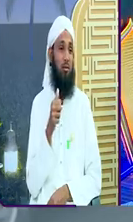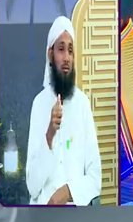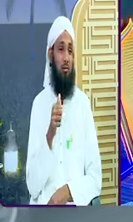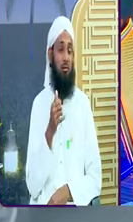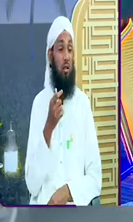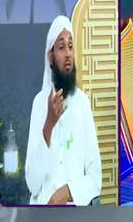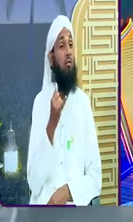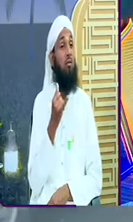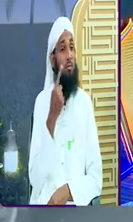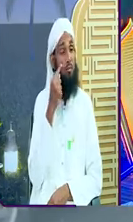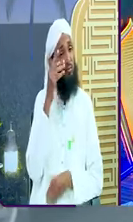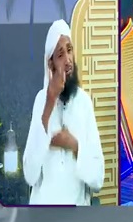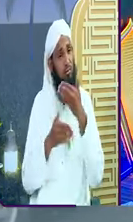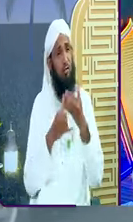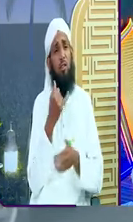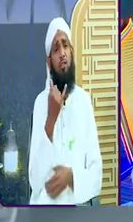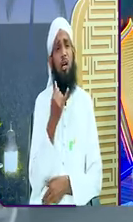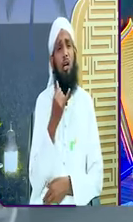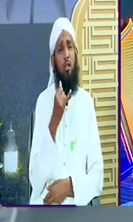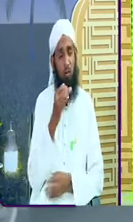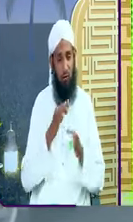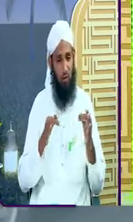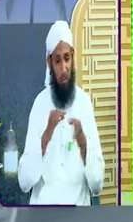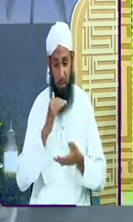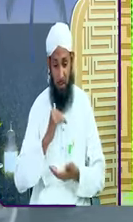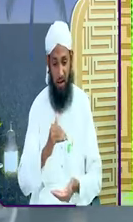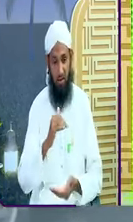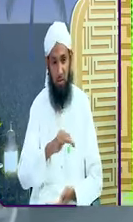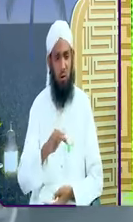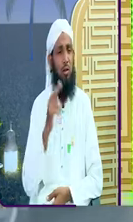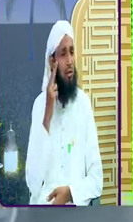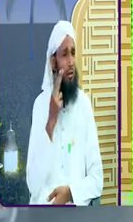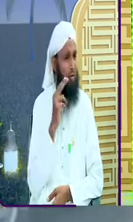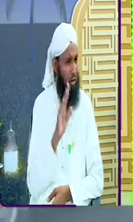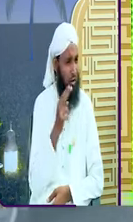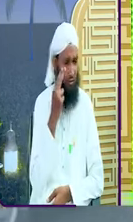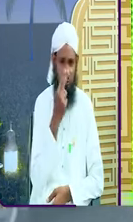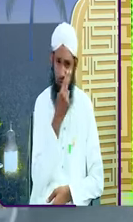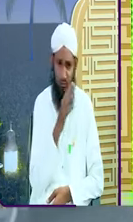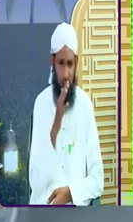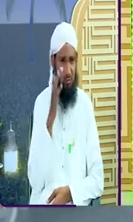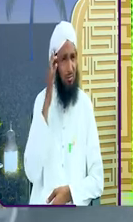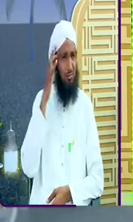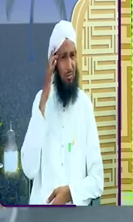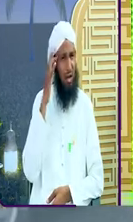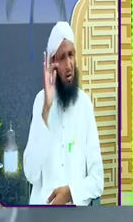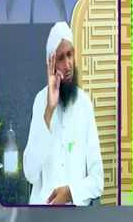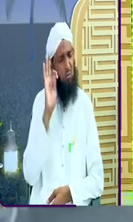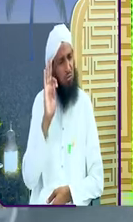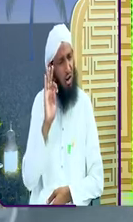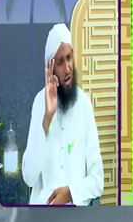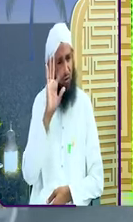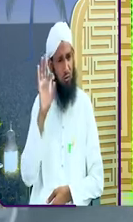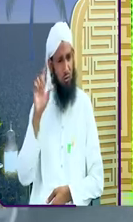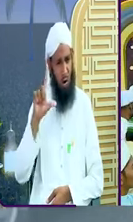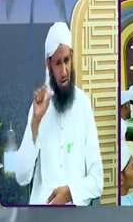اگر اولاد میں کوئی اس طرح کا ڈم ہے یا بلائنڈ ہے یا ابنورمل ہے کسی طرح کا محتاجی اس